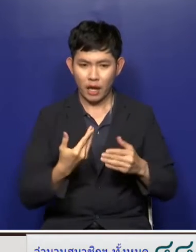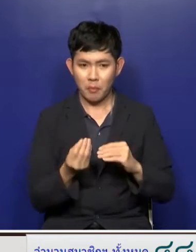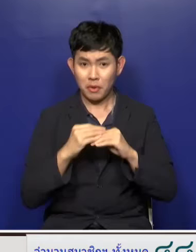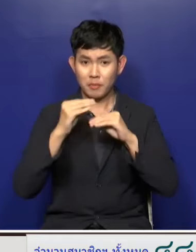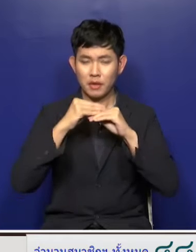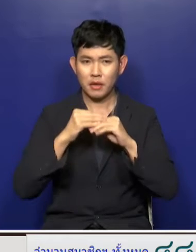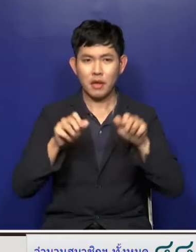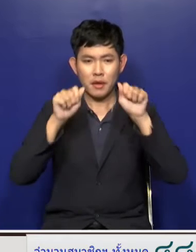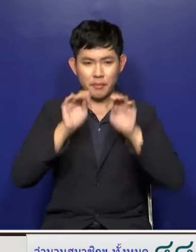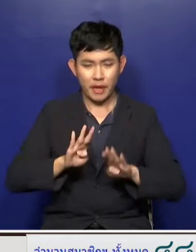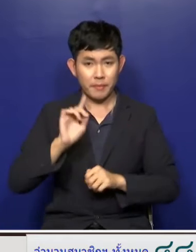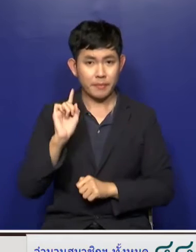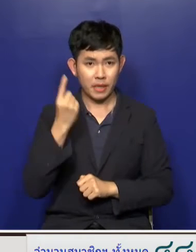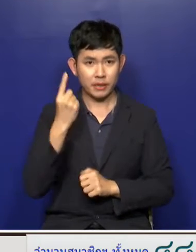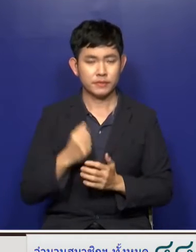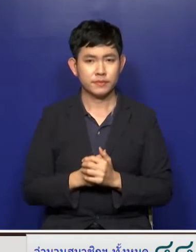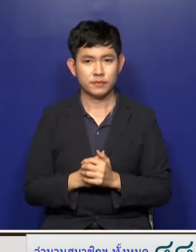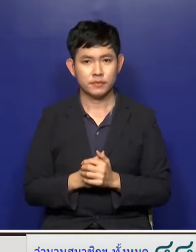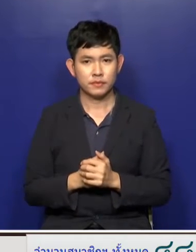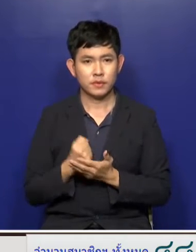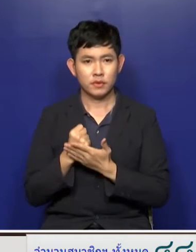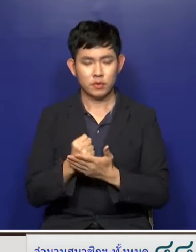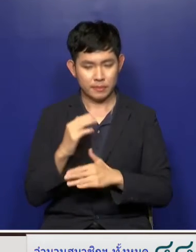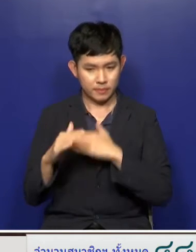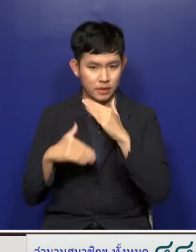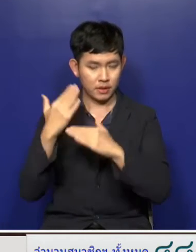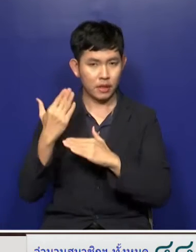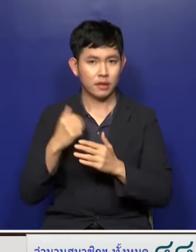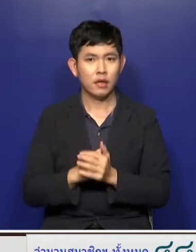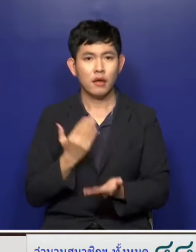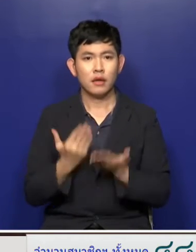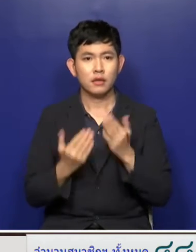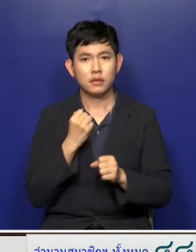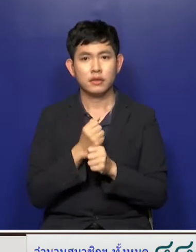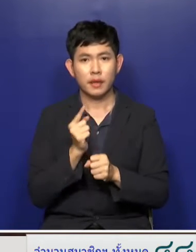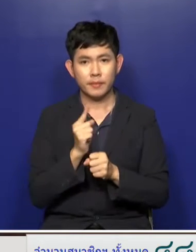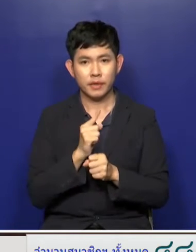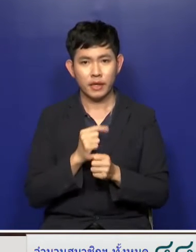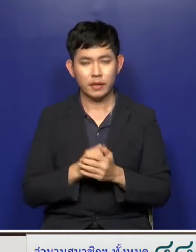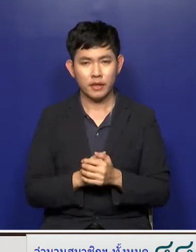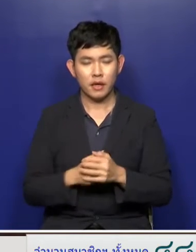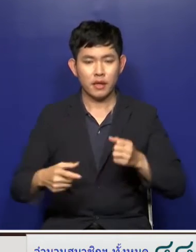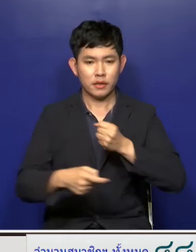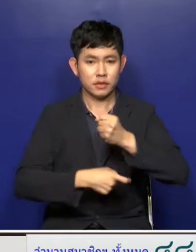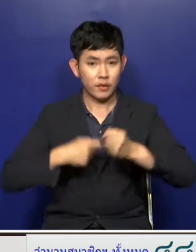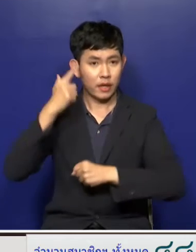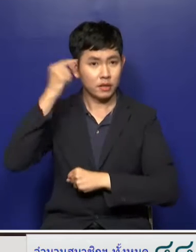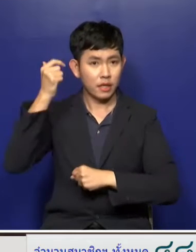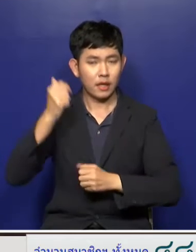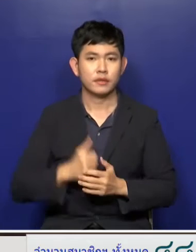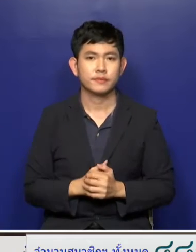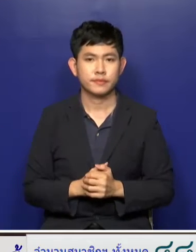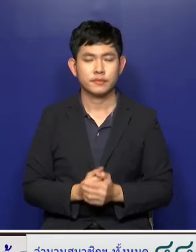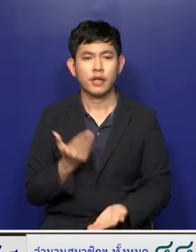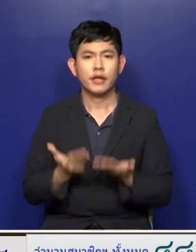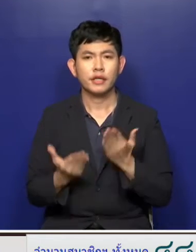มม taughtเพิงมลค่าขหรอทำ Smart Farmer อะไรเรสททานจะทำแล้